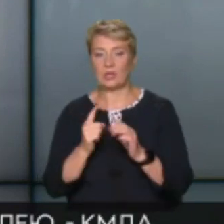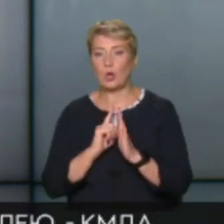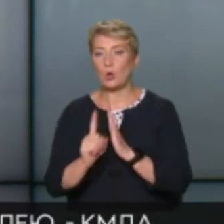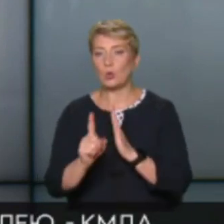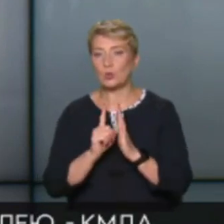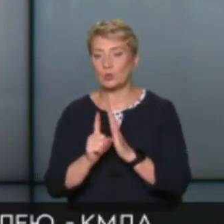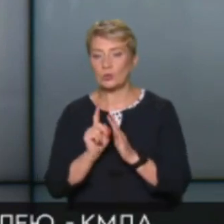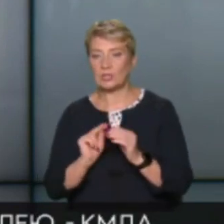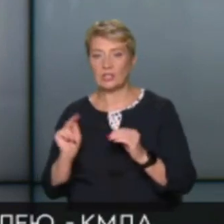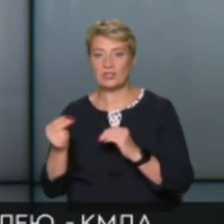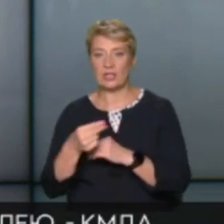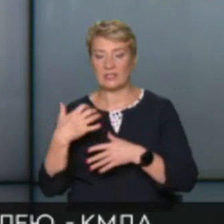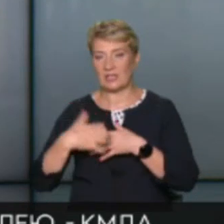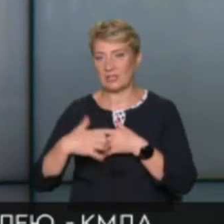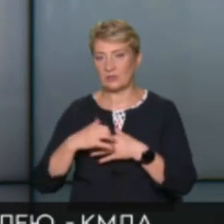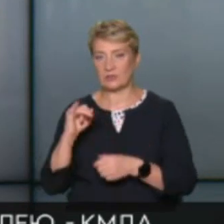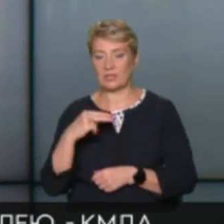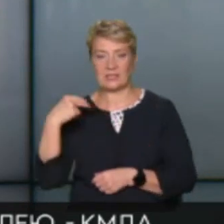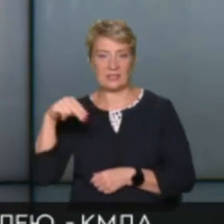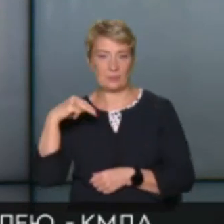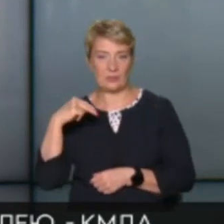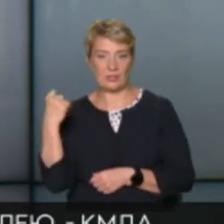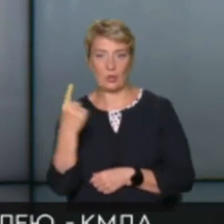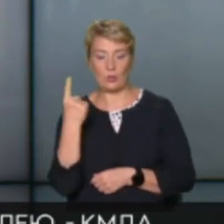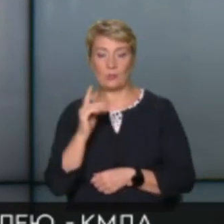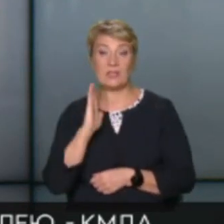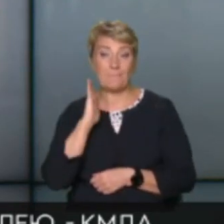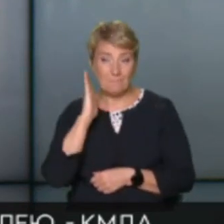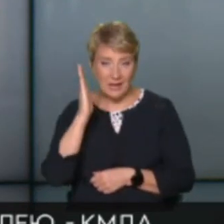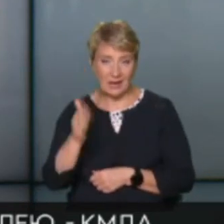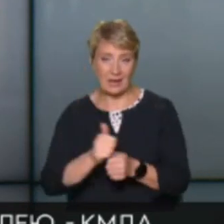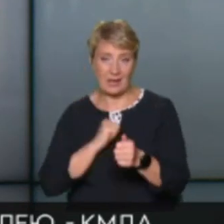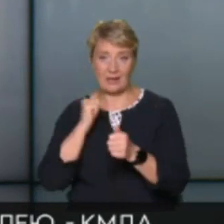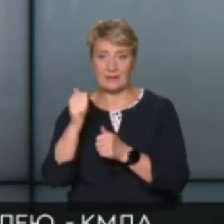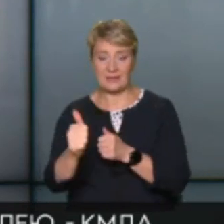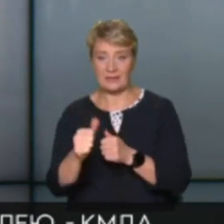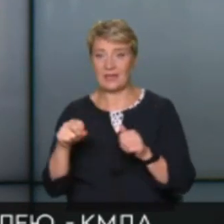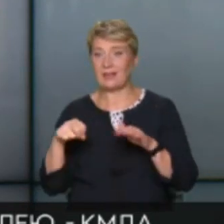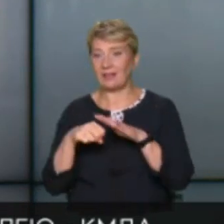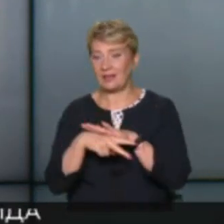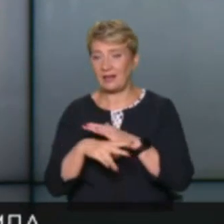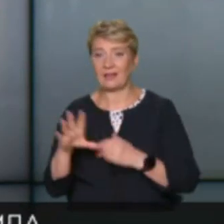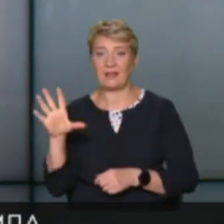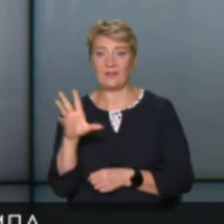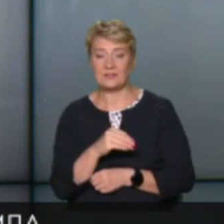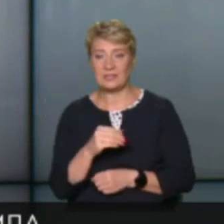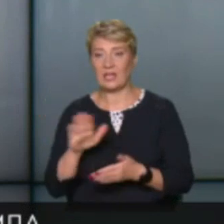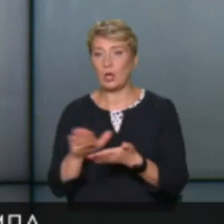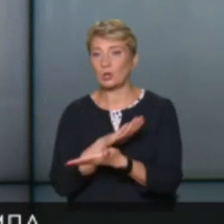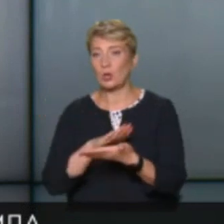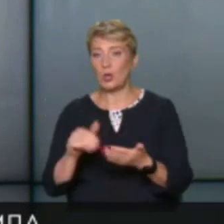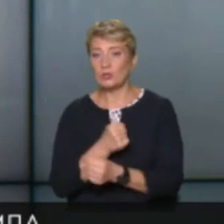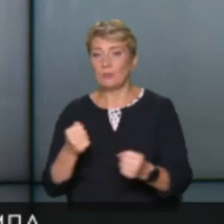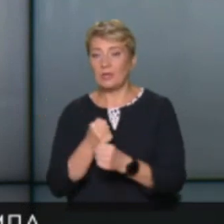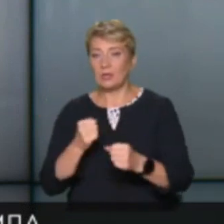через Херсонську і Запорізьку області. Та вперед, давайте, їдьте, тікайте якомога швидше всі. Зміновуйте українські